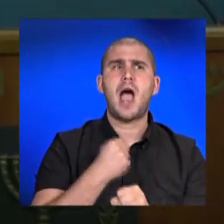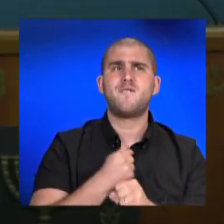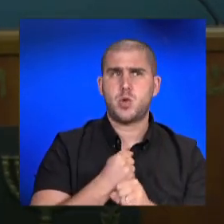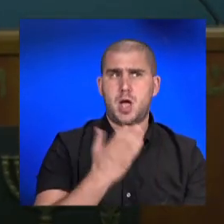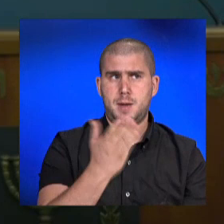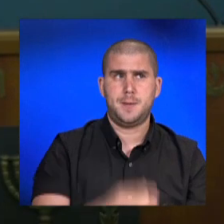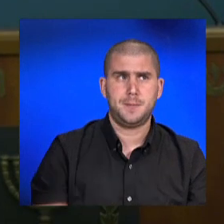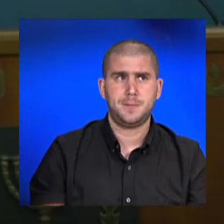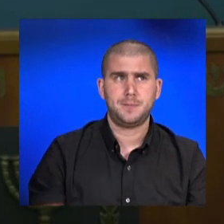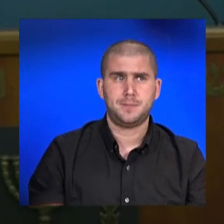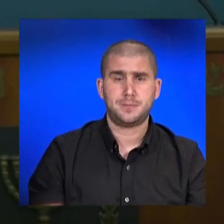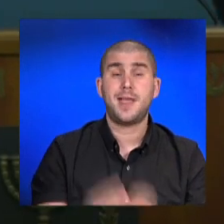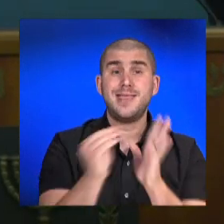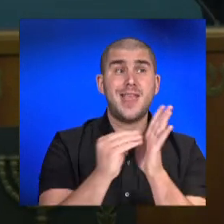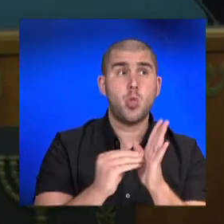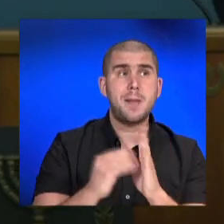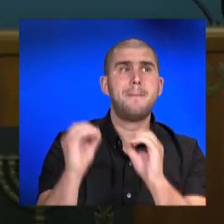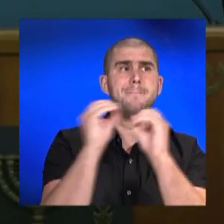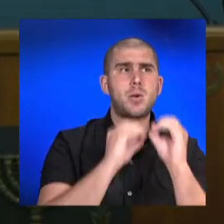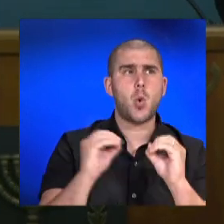נתונים של גוגל, זה עובד?